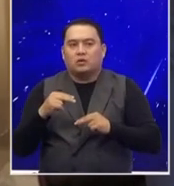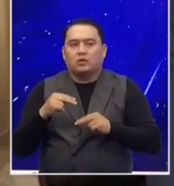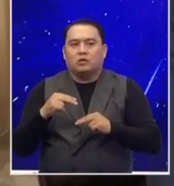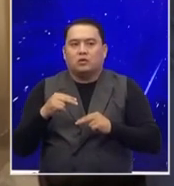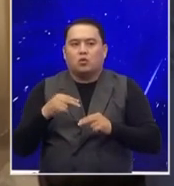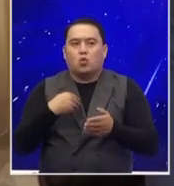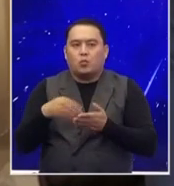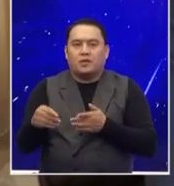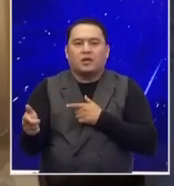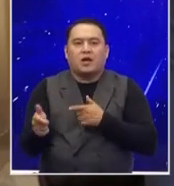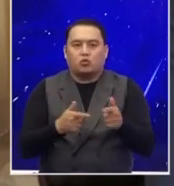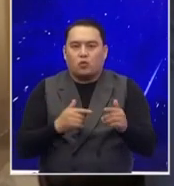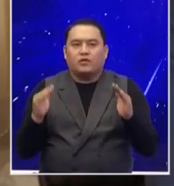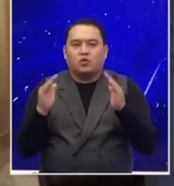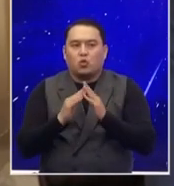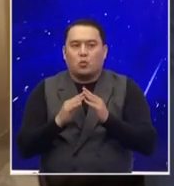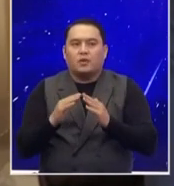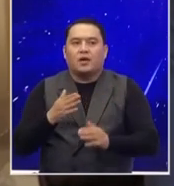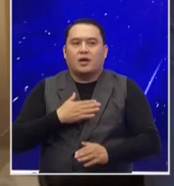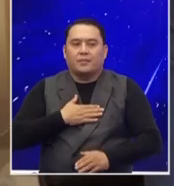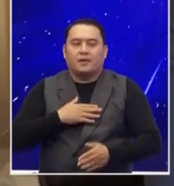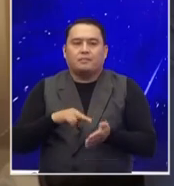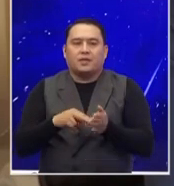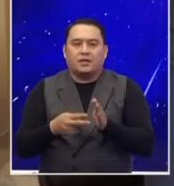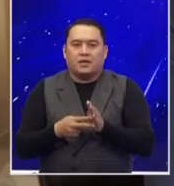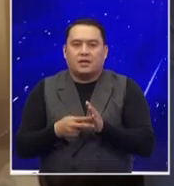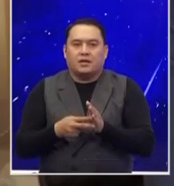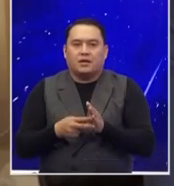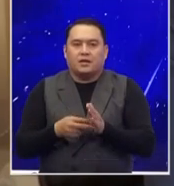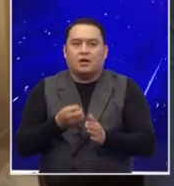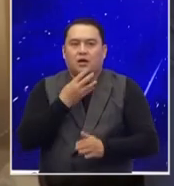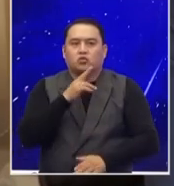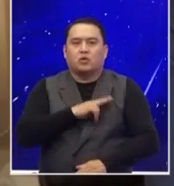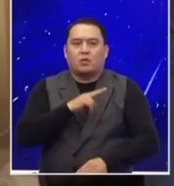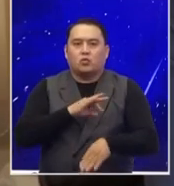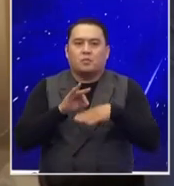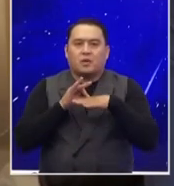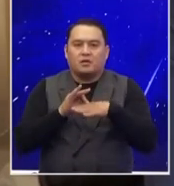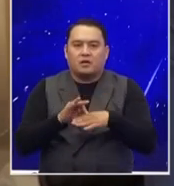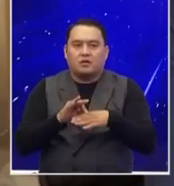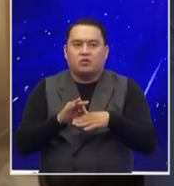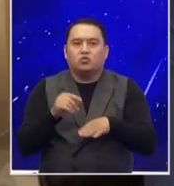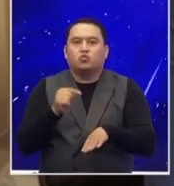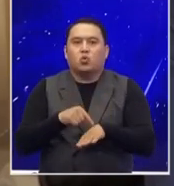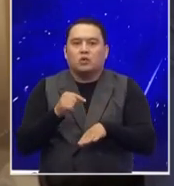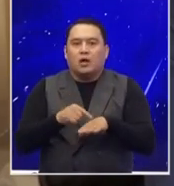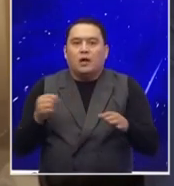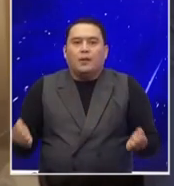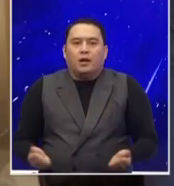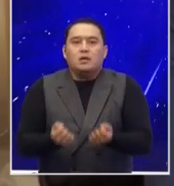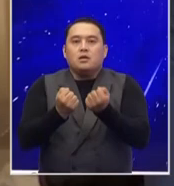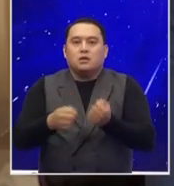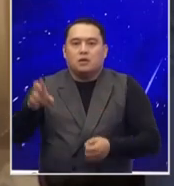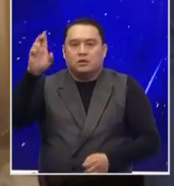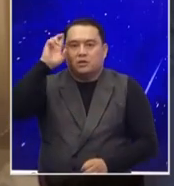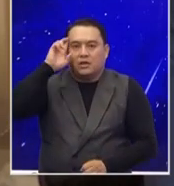кто-то купил готовое жилье. Так что в этом плане ведется хорошая работа. В этом плане чувствуется поддержка